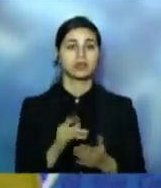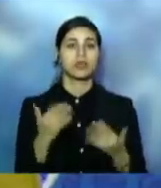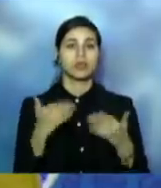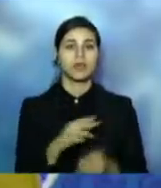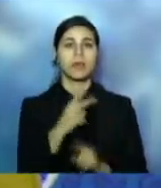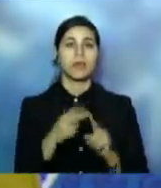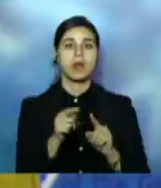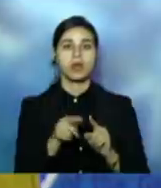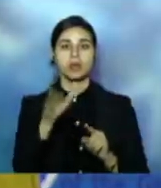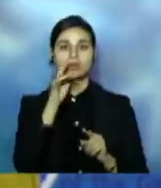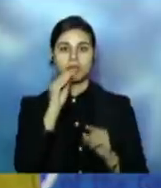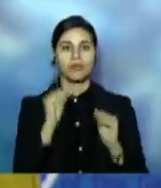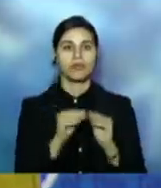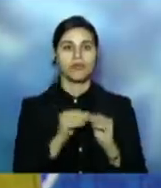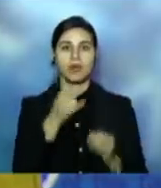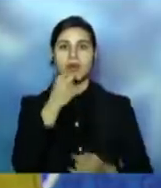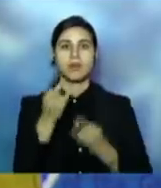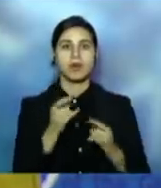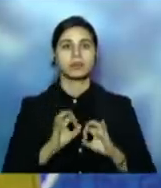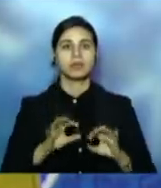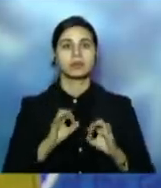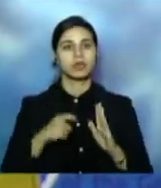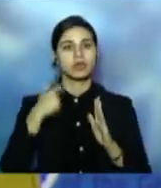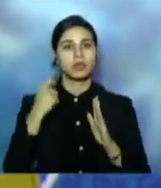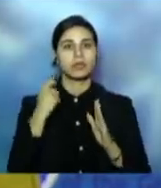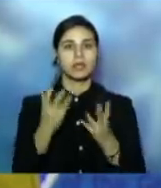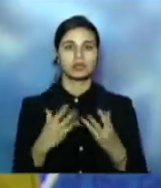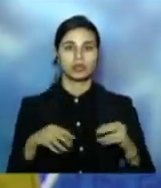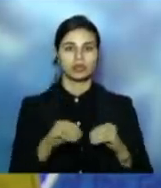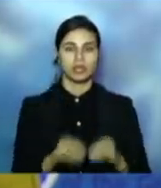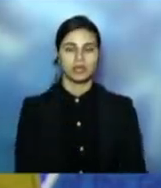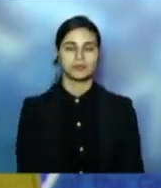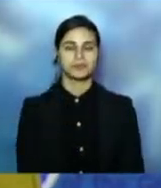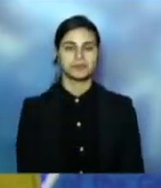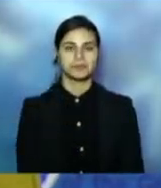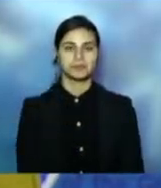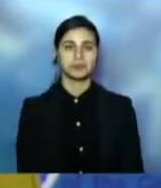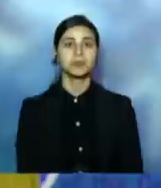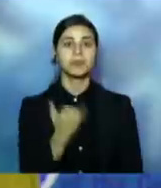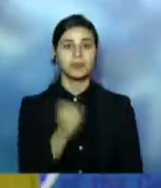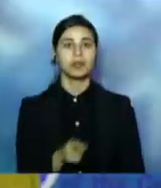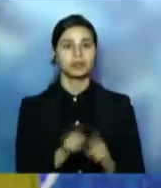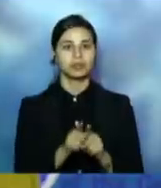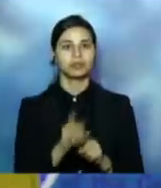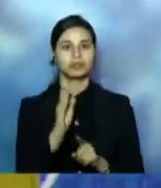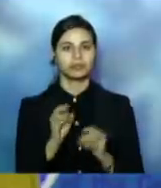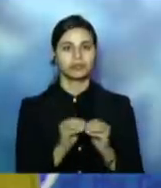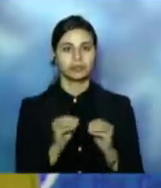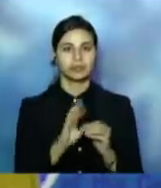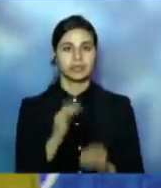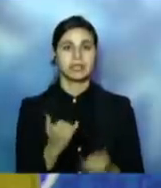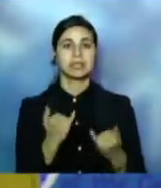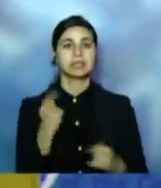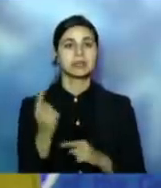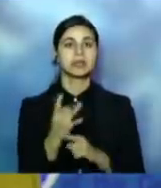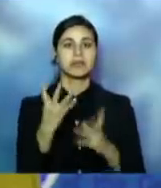მეორე სეზონია უწყვეტად მაყურებელს ვთავაზობთ რუბრიკას ოჯახი. არც დღეს იქნება გამონაკლისი და პრინციპში დღეს პირველი